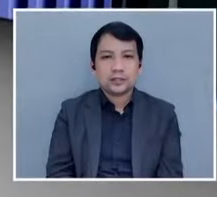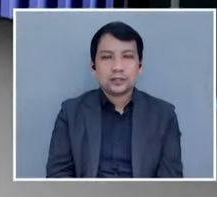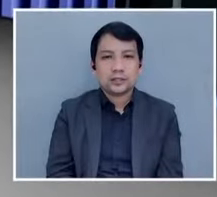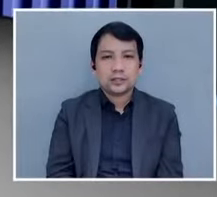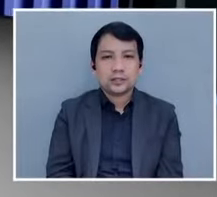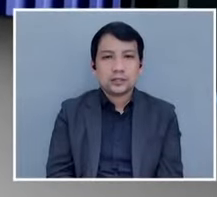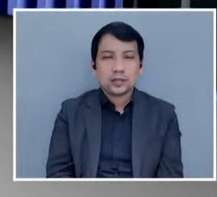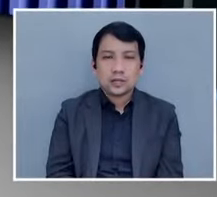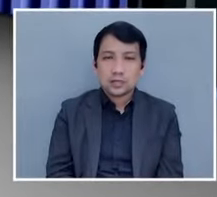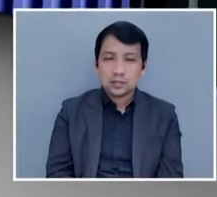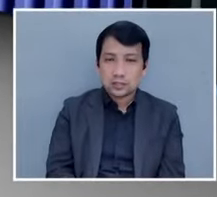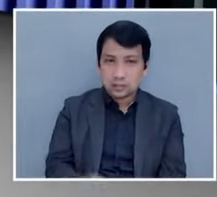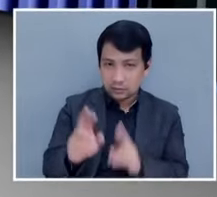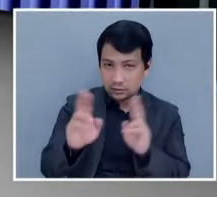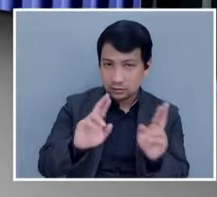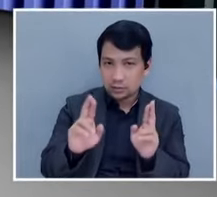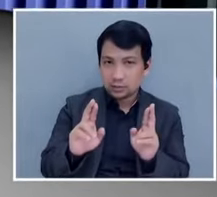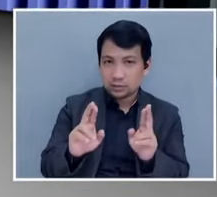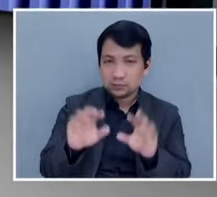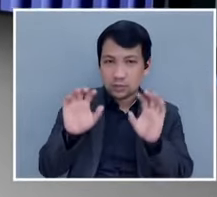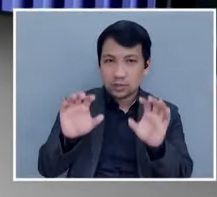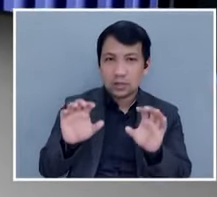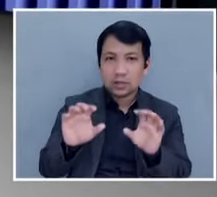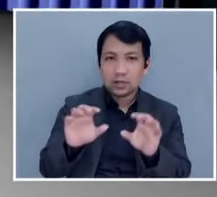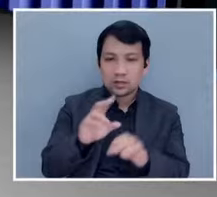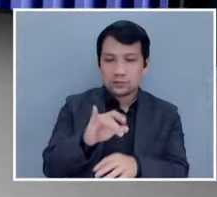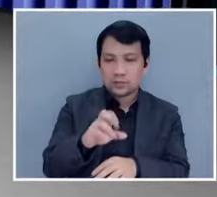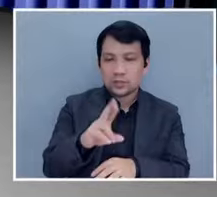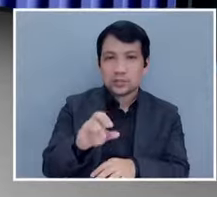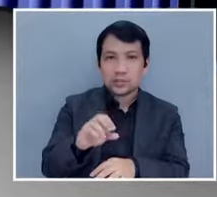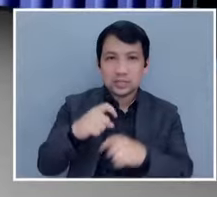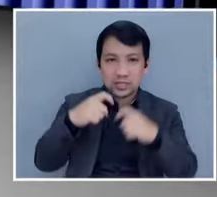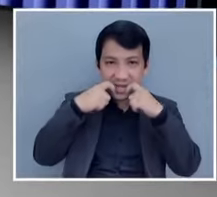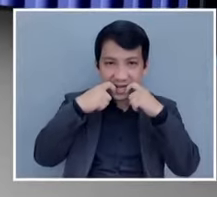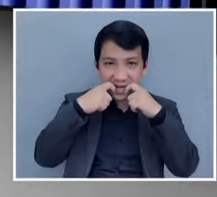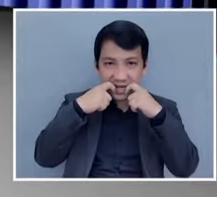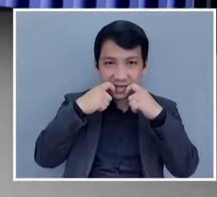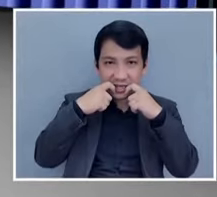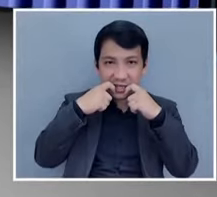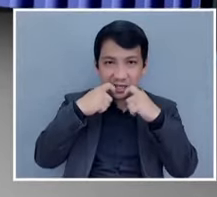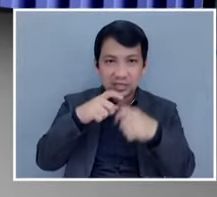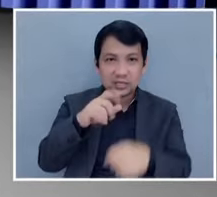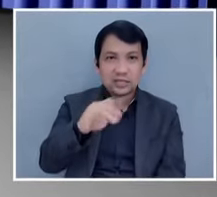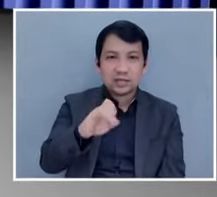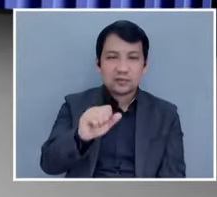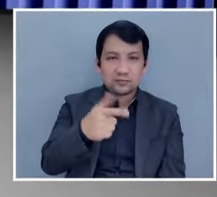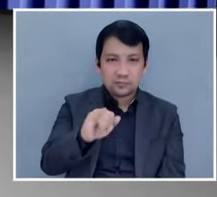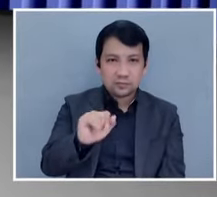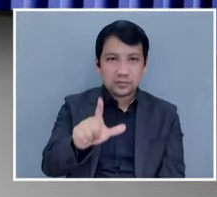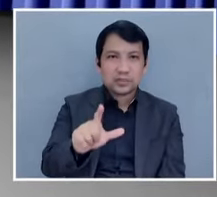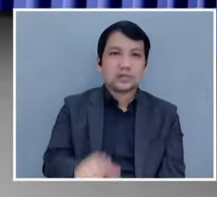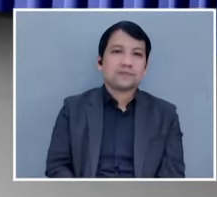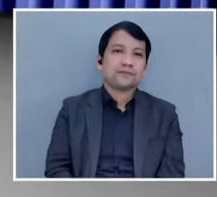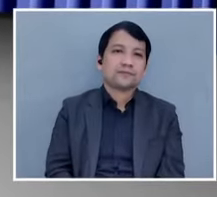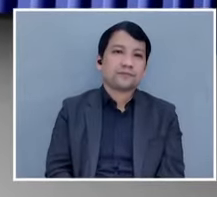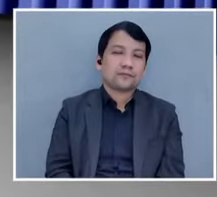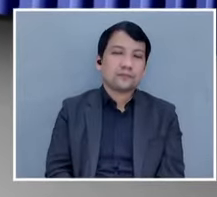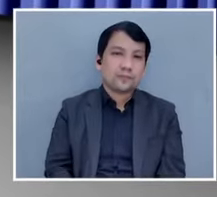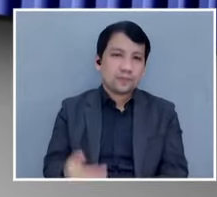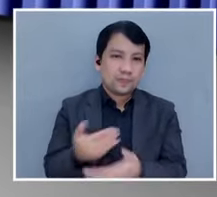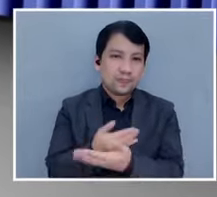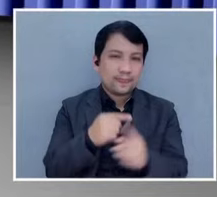Handa ng manindak sa mga sinehan ang ballerina vampire na si Abigail. Saludo naman ang co-star sa Batang Bida na